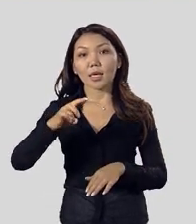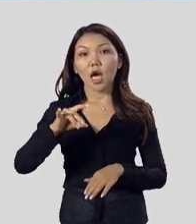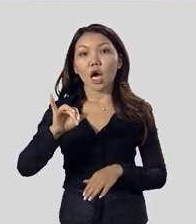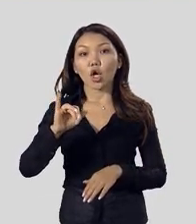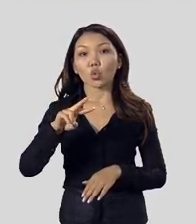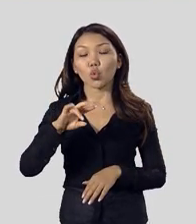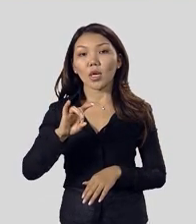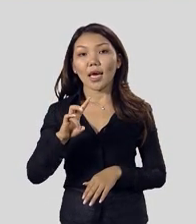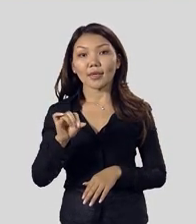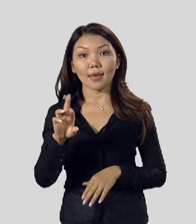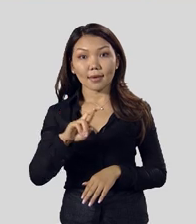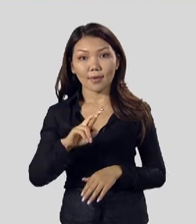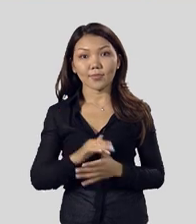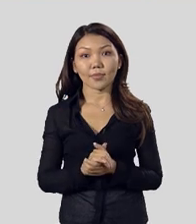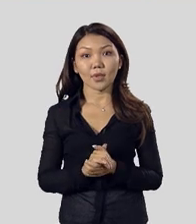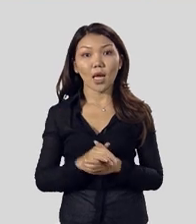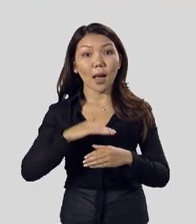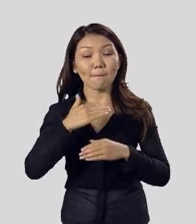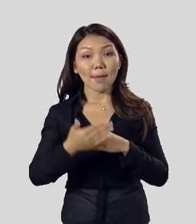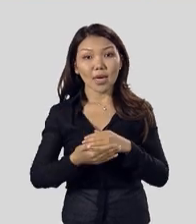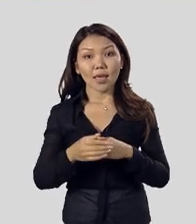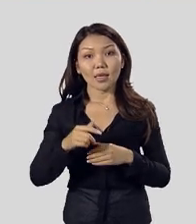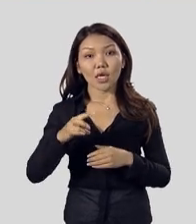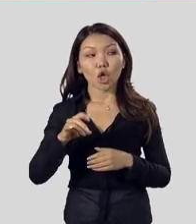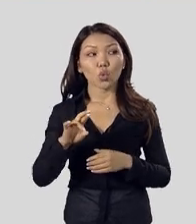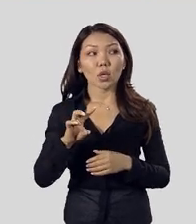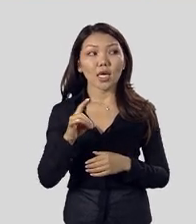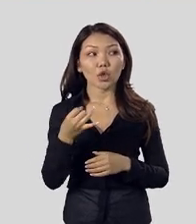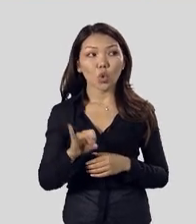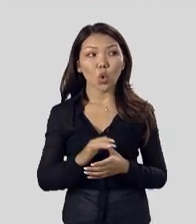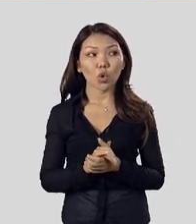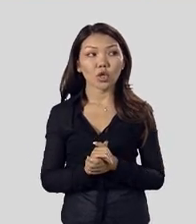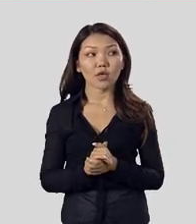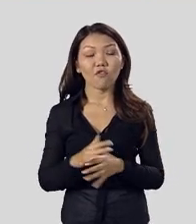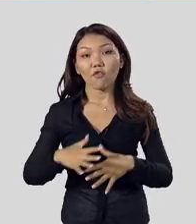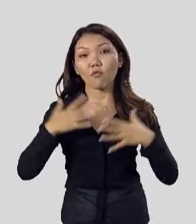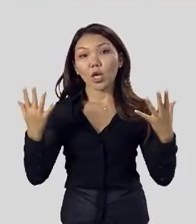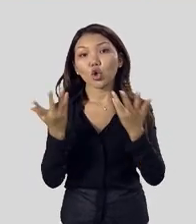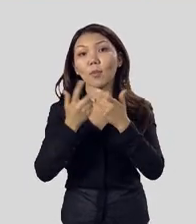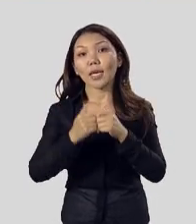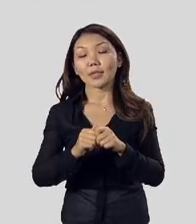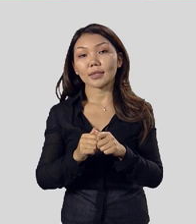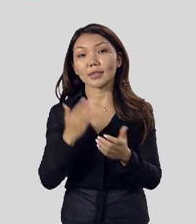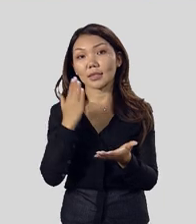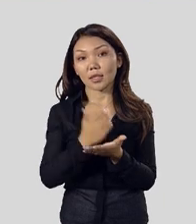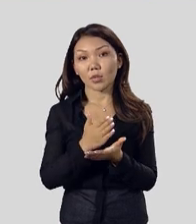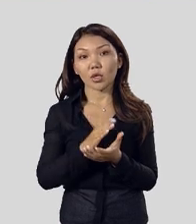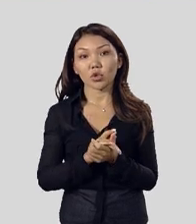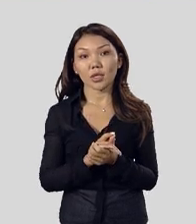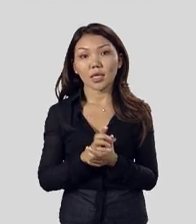на мембранах гранулярный эндоплазматической сети в большом количестве располагаются